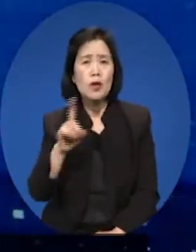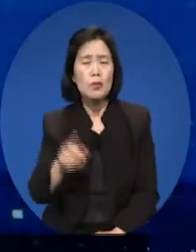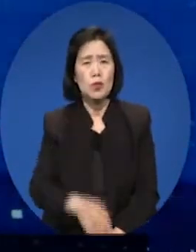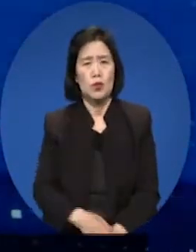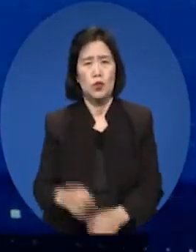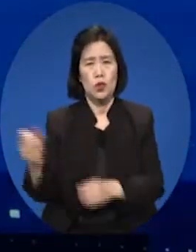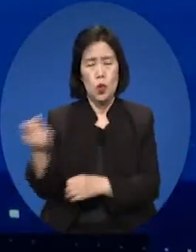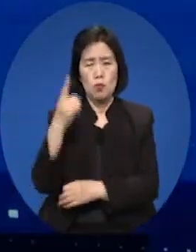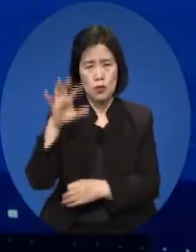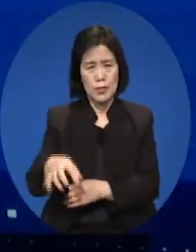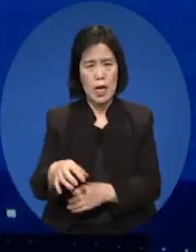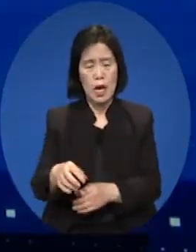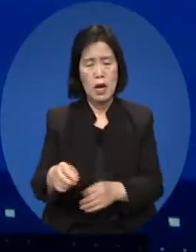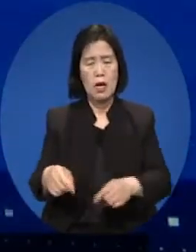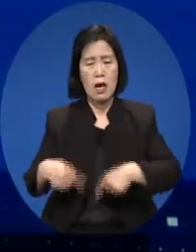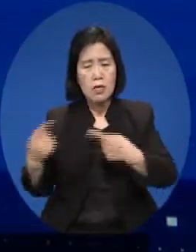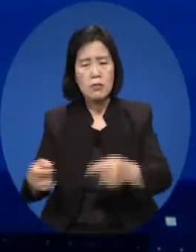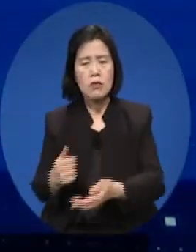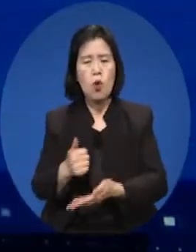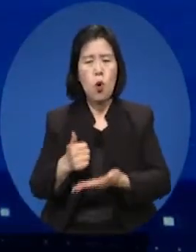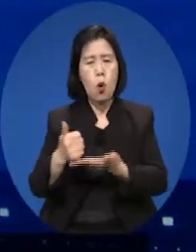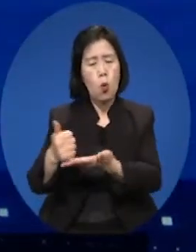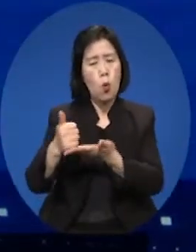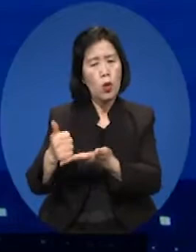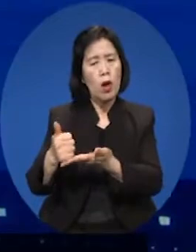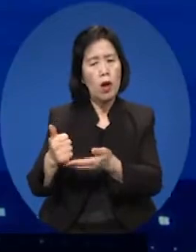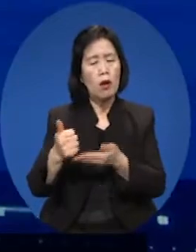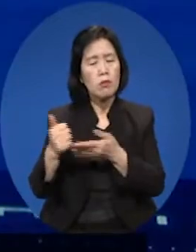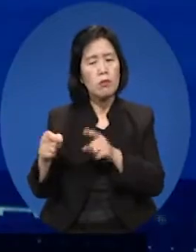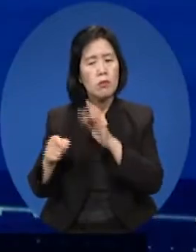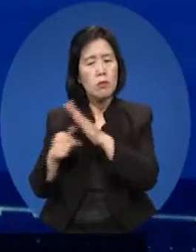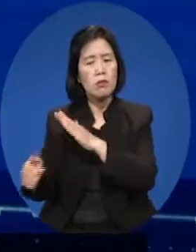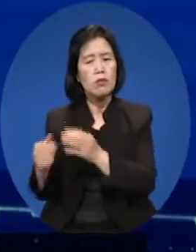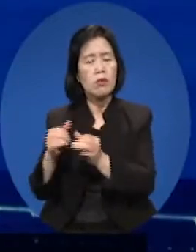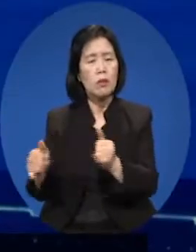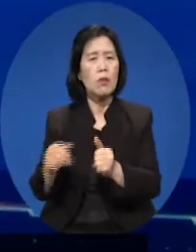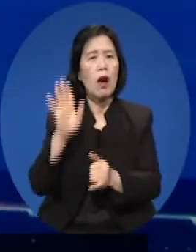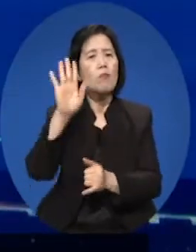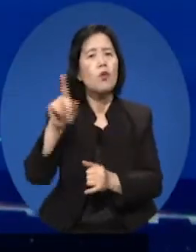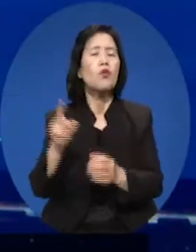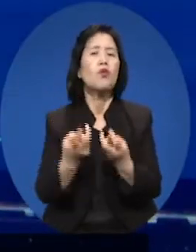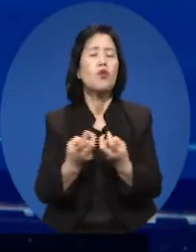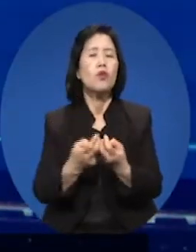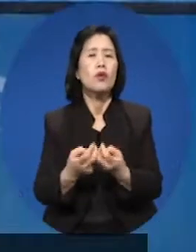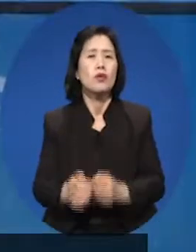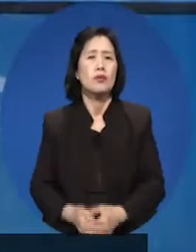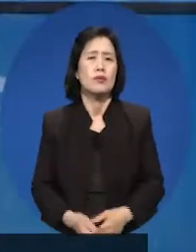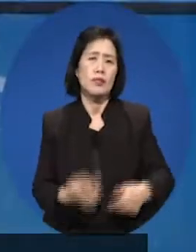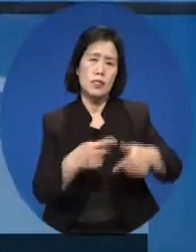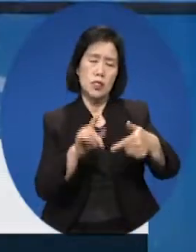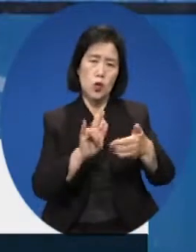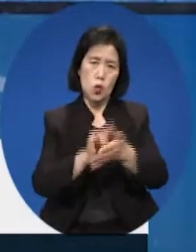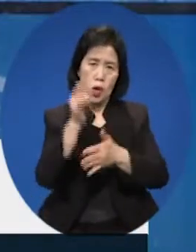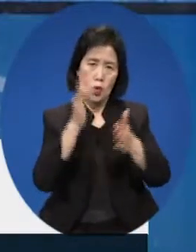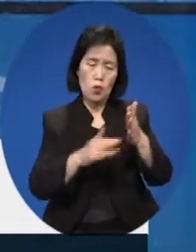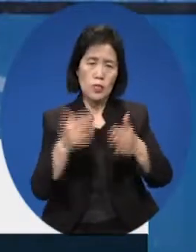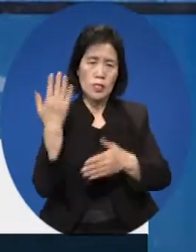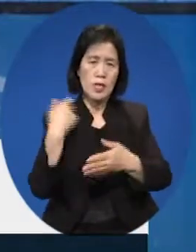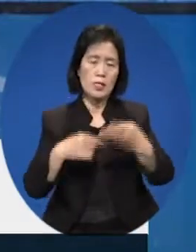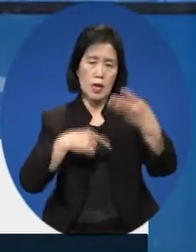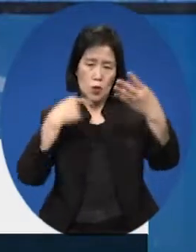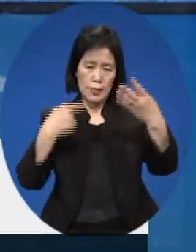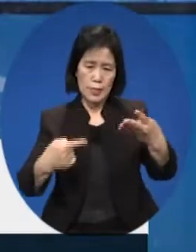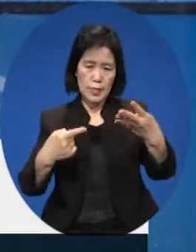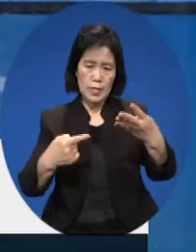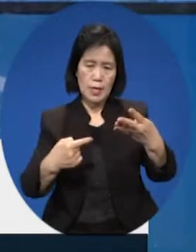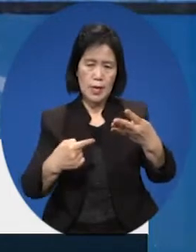골프장을 그럼 이용하는 사람들 고객들은 앞으로 그럼 어떻게 해야 되는 겁니까 네 괜찮 공항공사 같이 난 4월 1일 날에